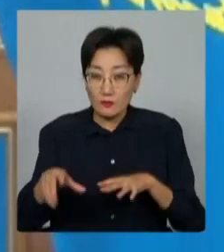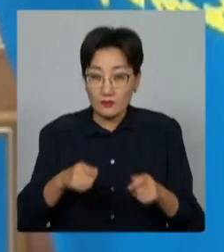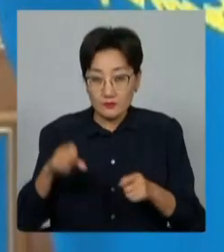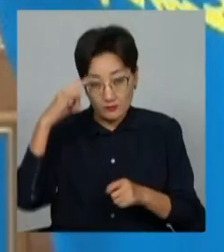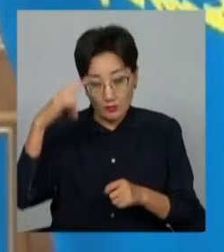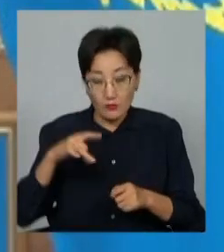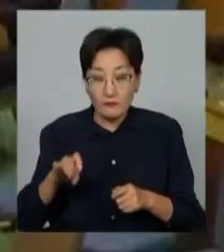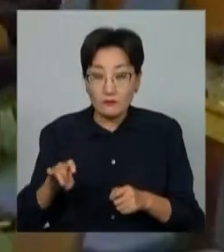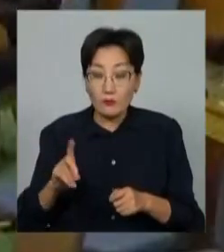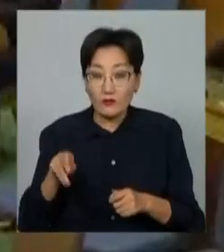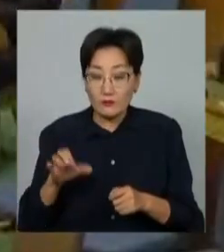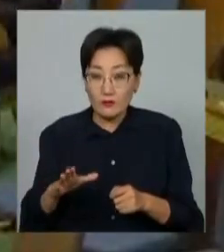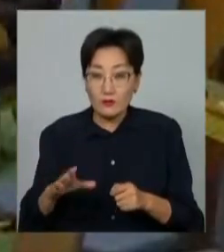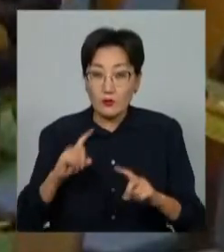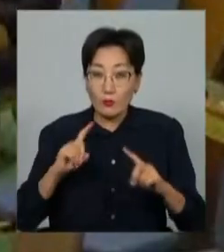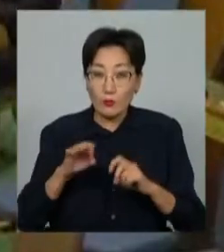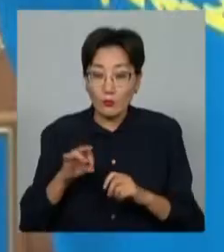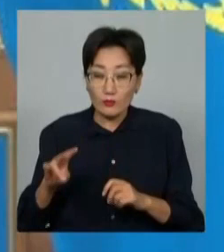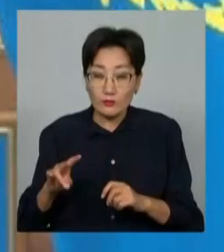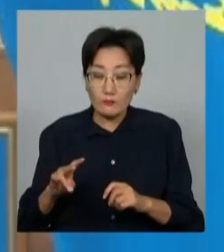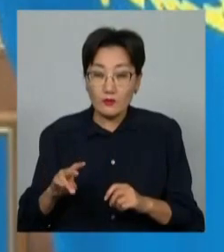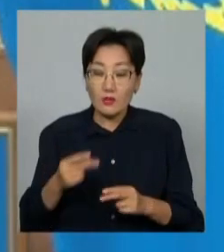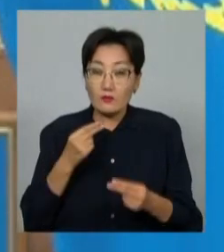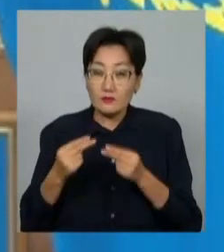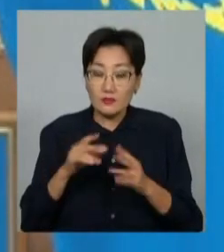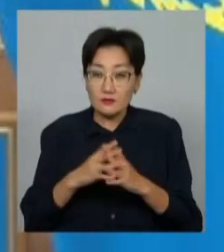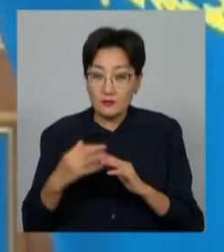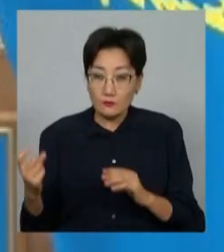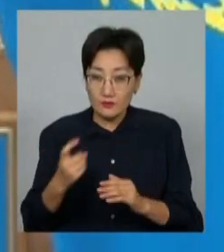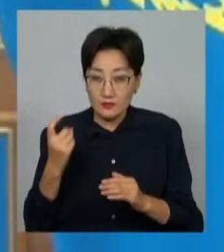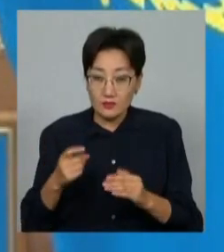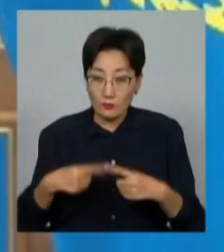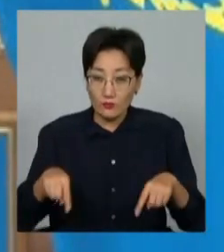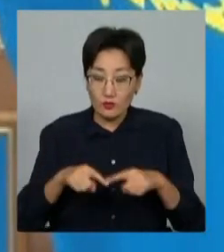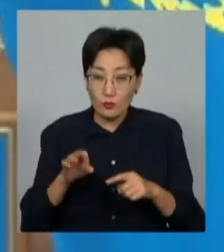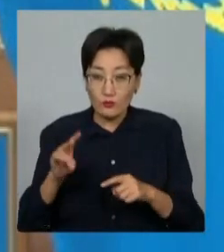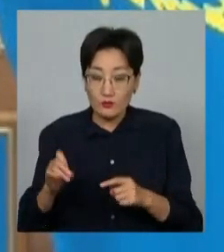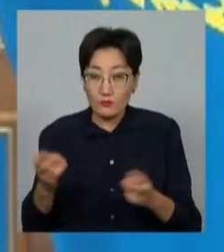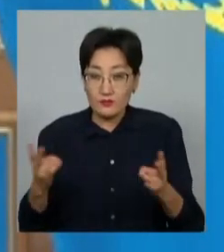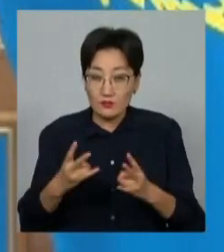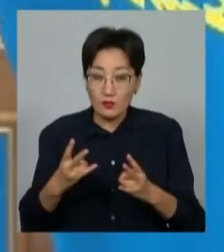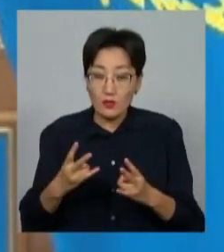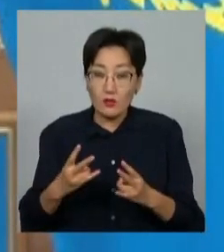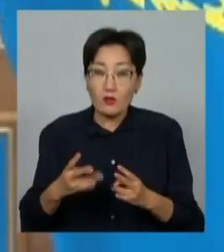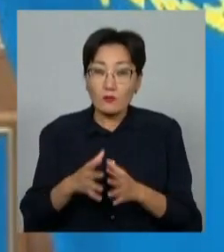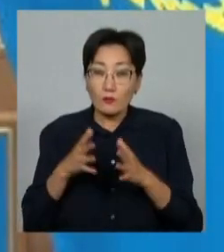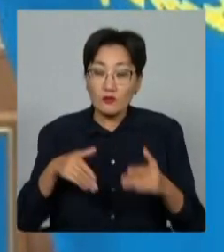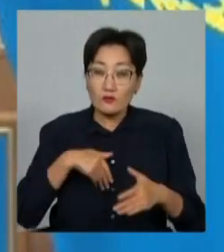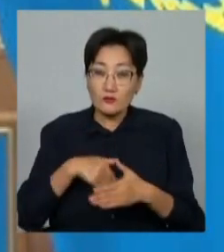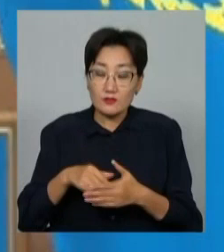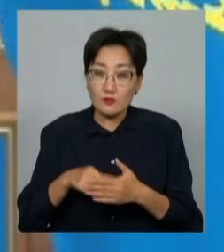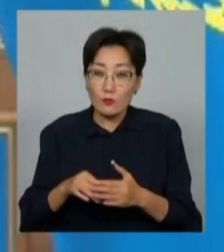президент Касым-Жомарт Токаев на саммите ООН? Продовольственной и сельскохозяйственной организации ООН необходимо играть более активную